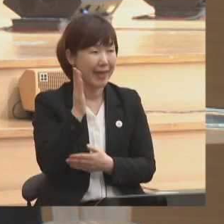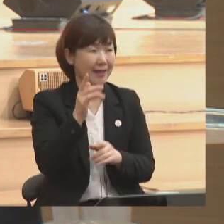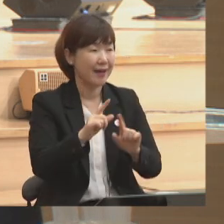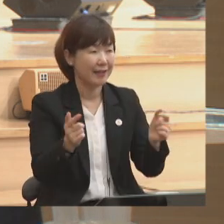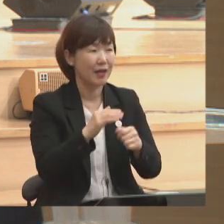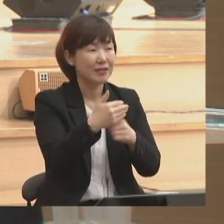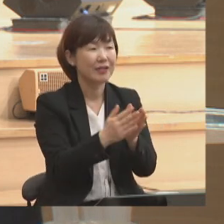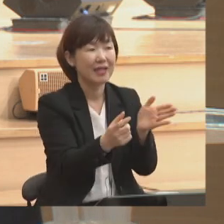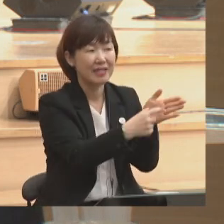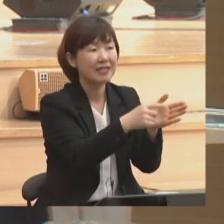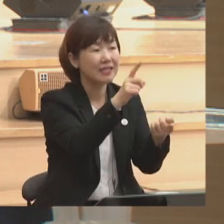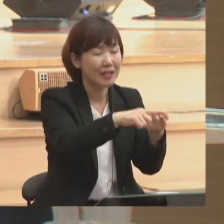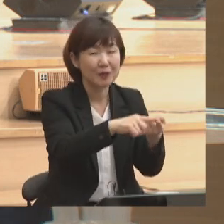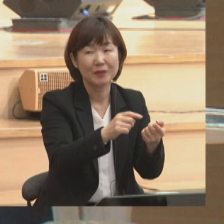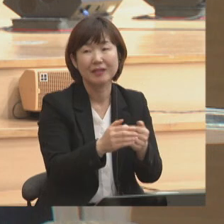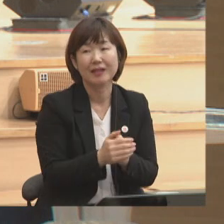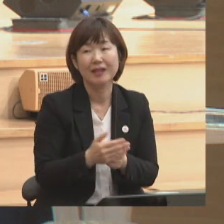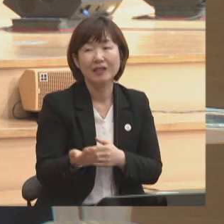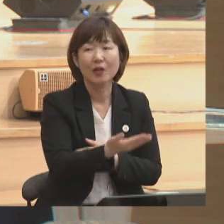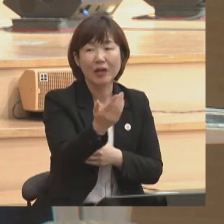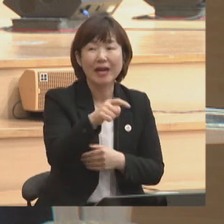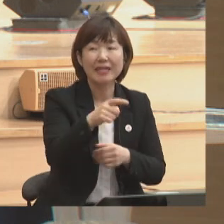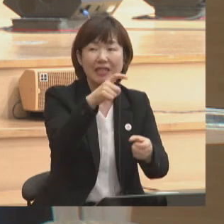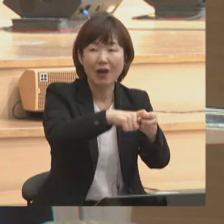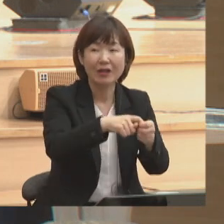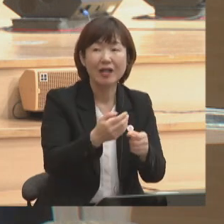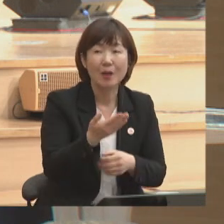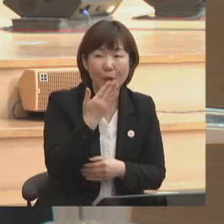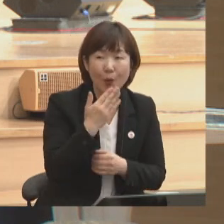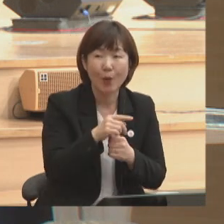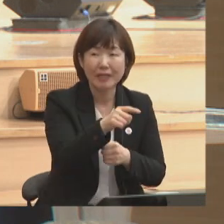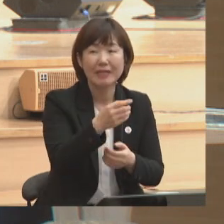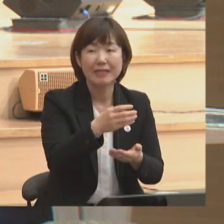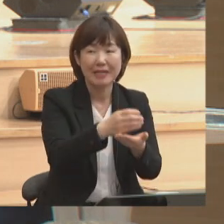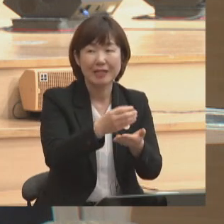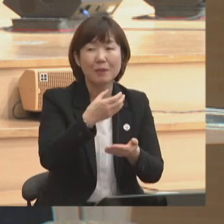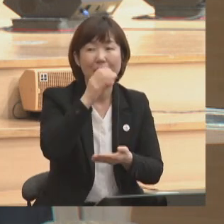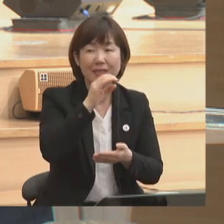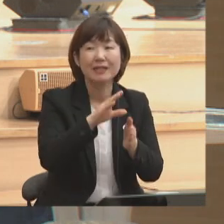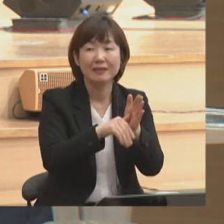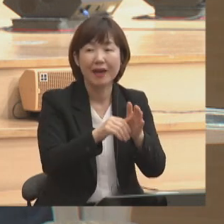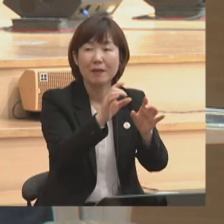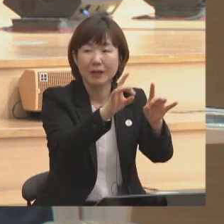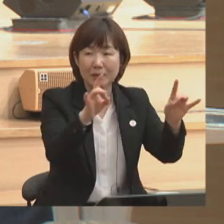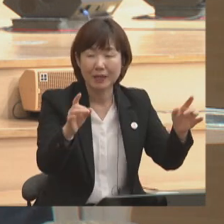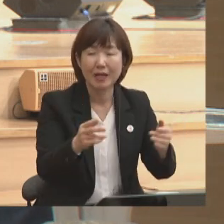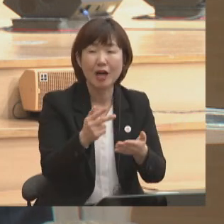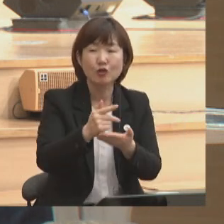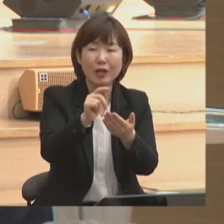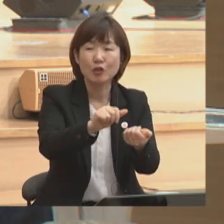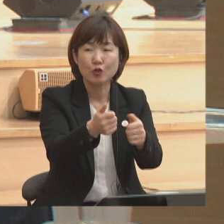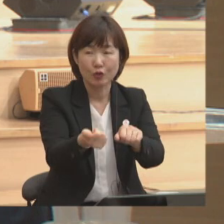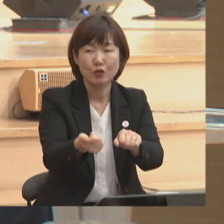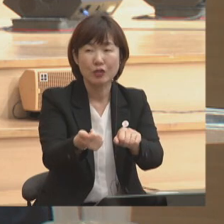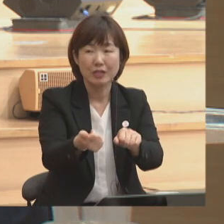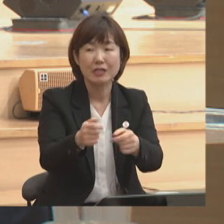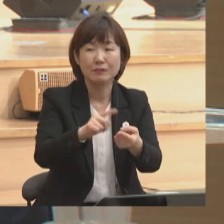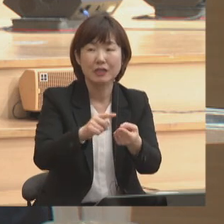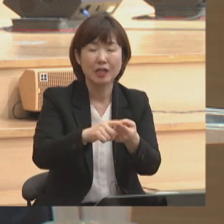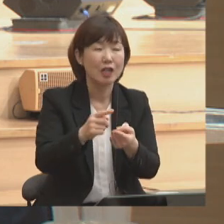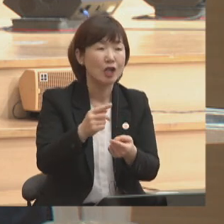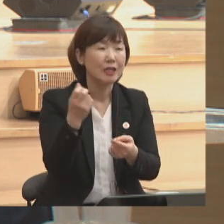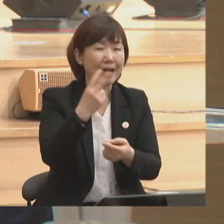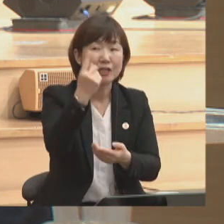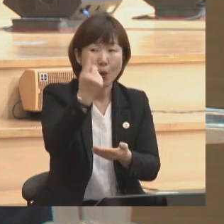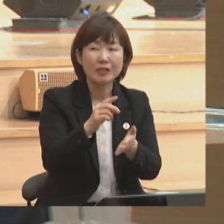성경 있는 그대로 시작. 너희가 이 떡을 먹으며 이 잔을 마실 때마다 주의 죽으심을 그가 오실 때까지